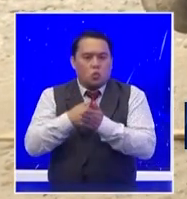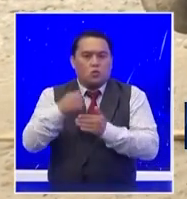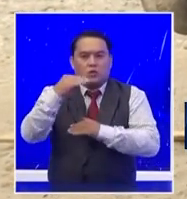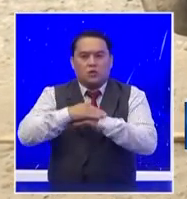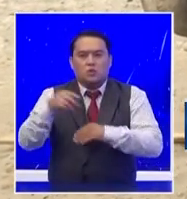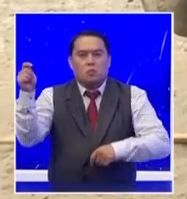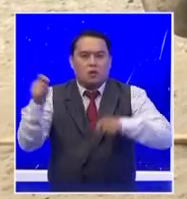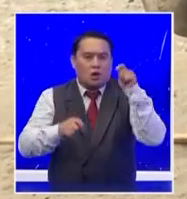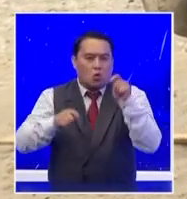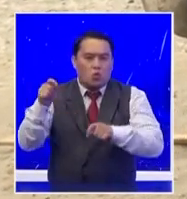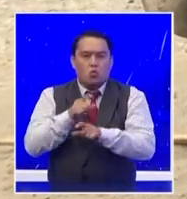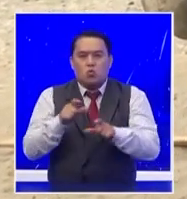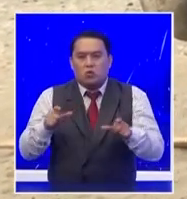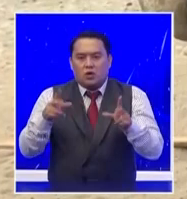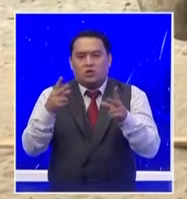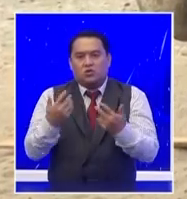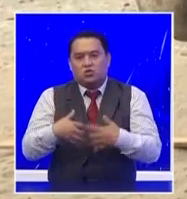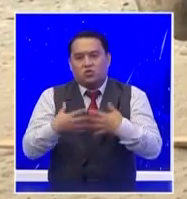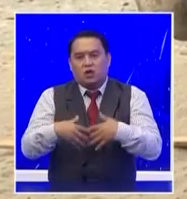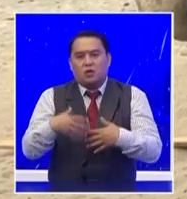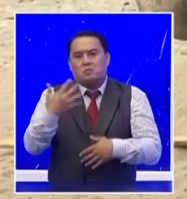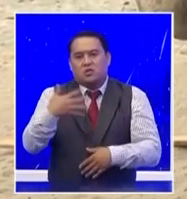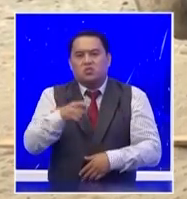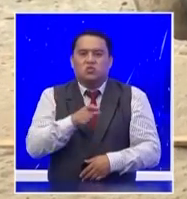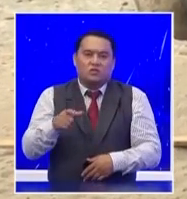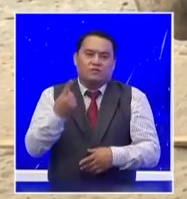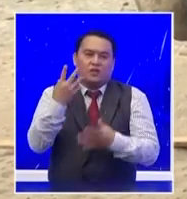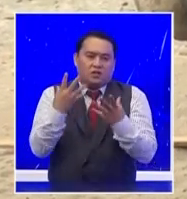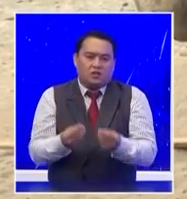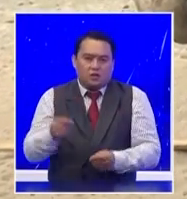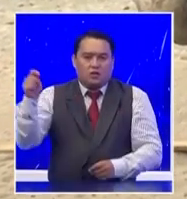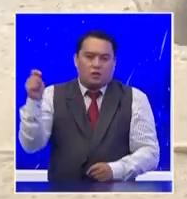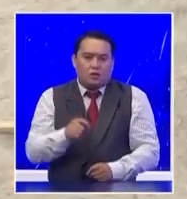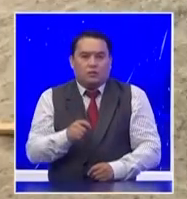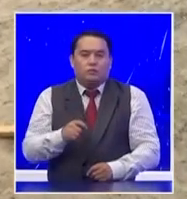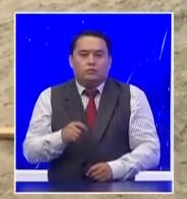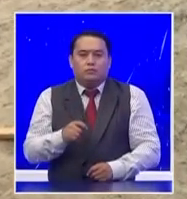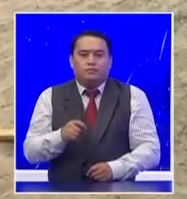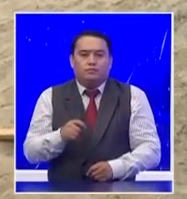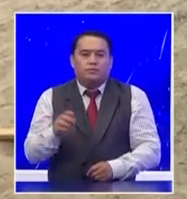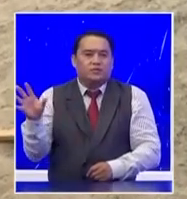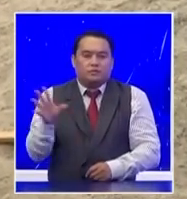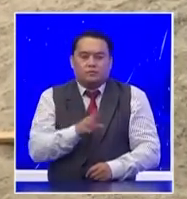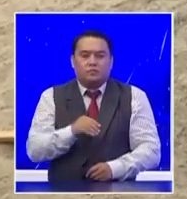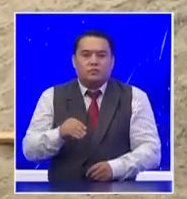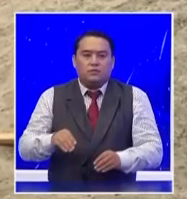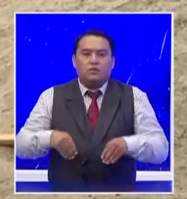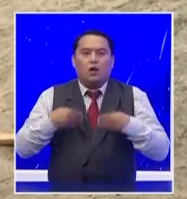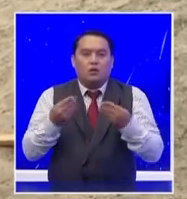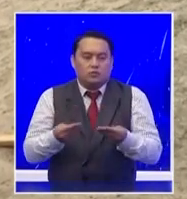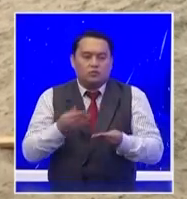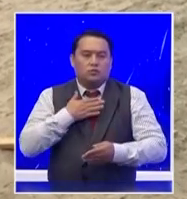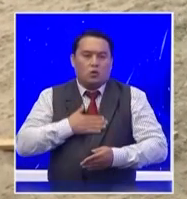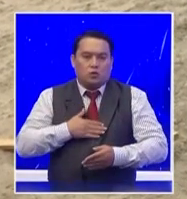приходят люди. Точное количество я не считала, но где-то 50 человек в день посещают. Честно скажу, ни одного недовольного клиента не было.